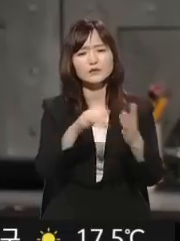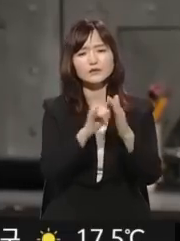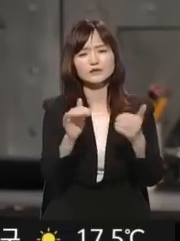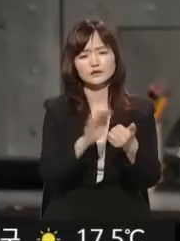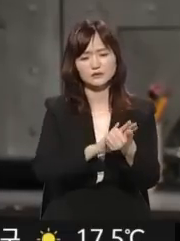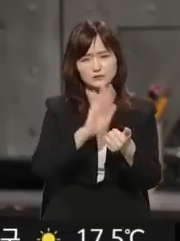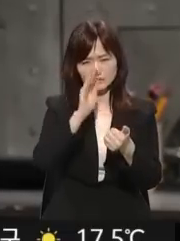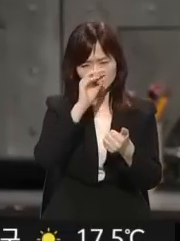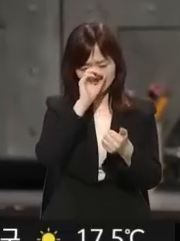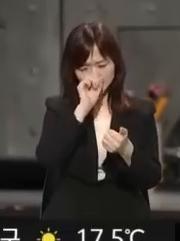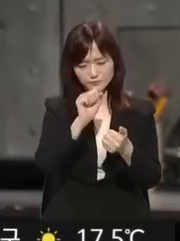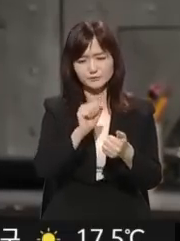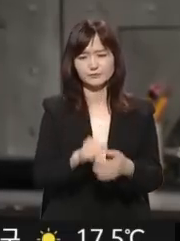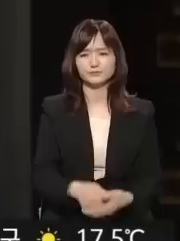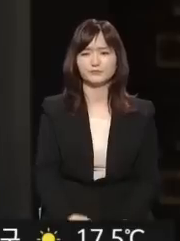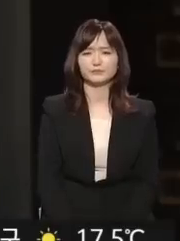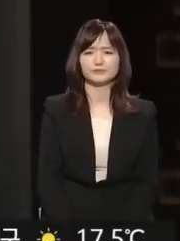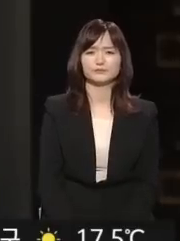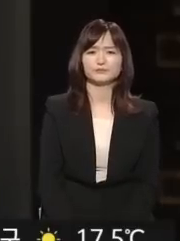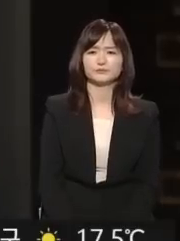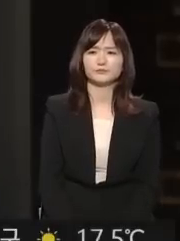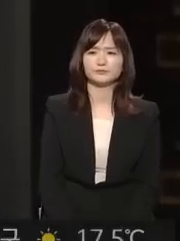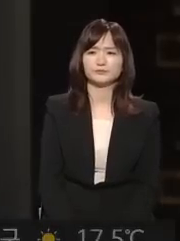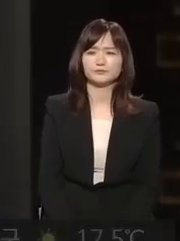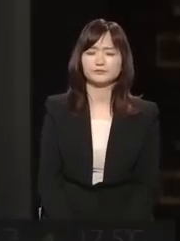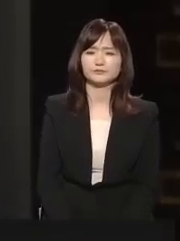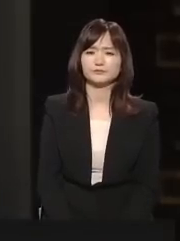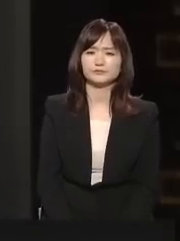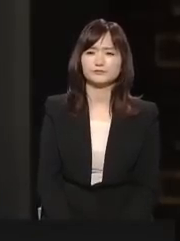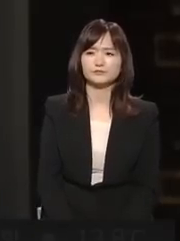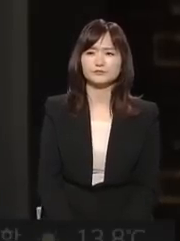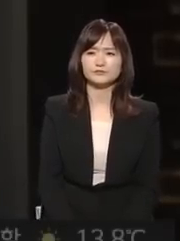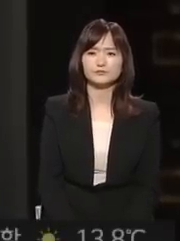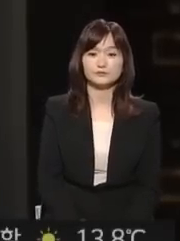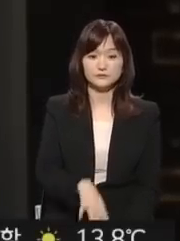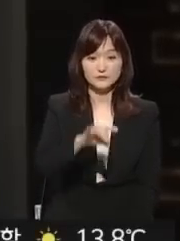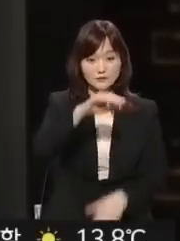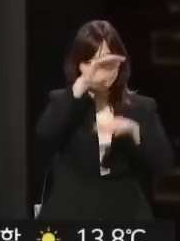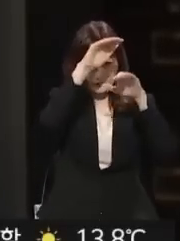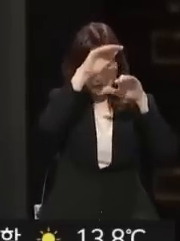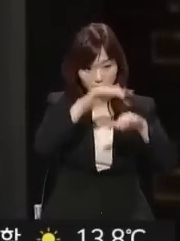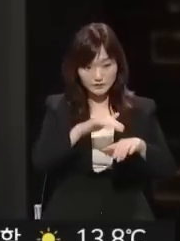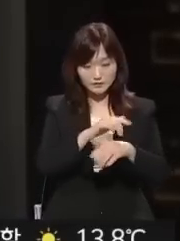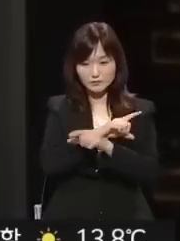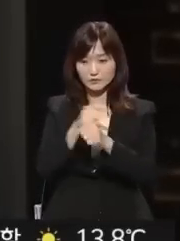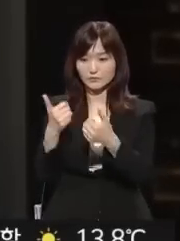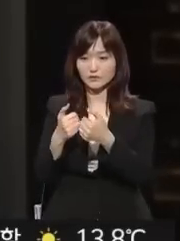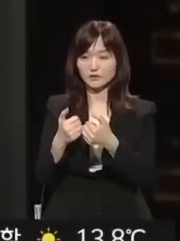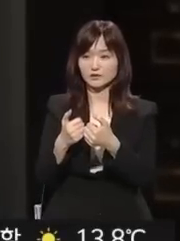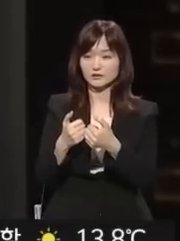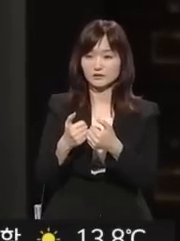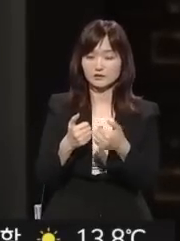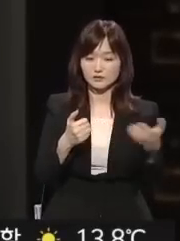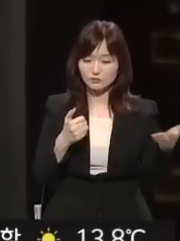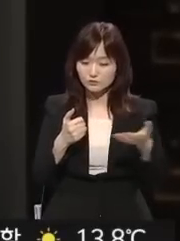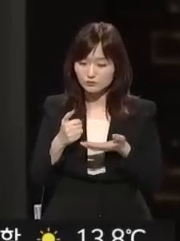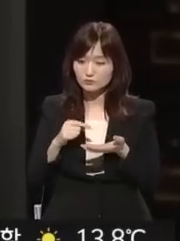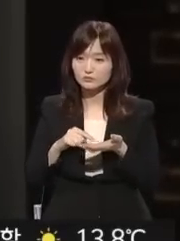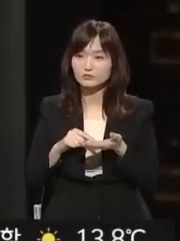위로가 되었으면 좋겠습니다 자 소장님이 처음에이 사연을 별별 상담소에 제공해 주신게이